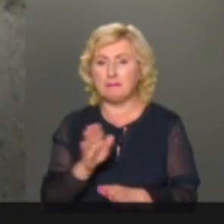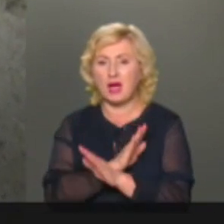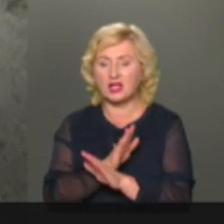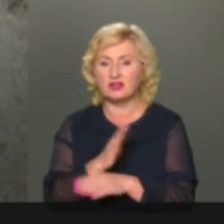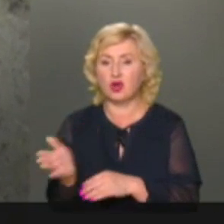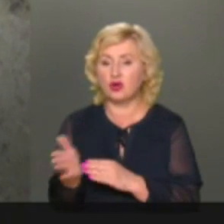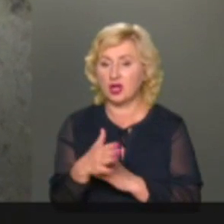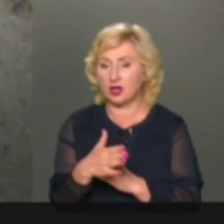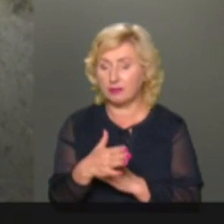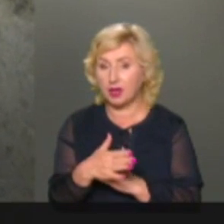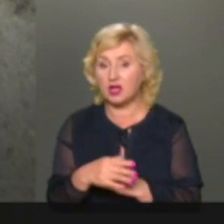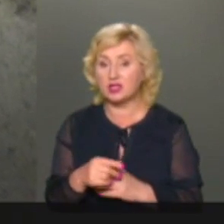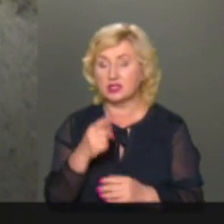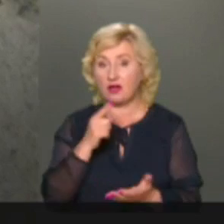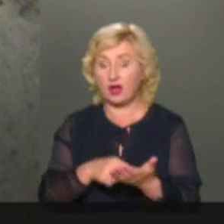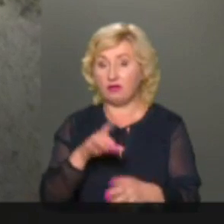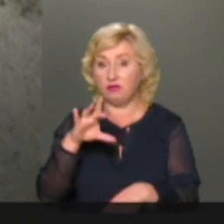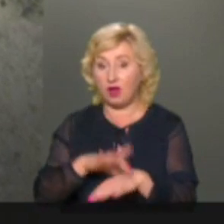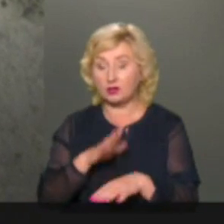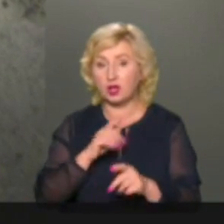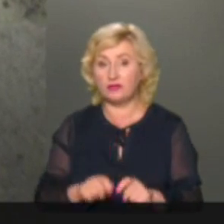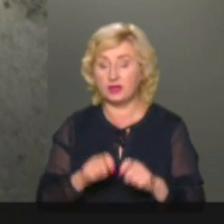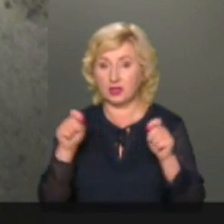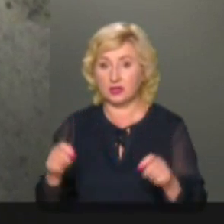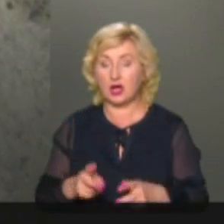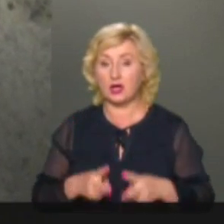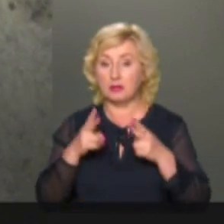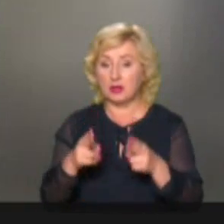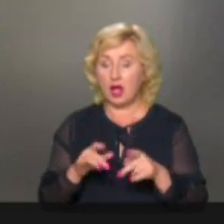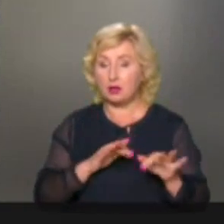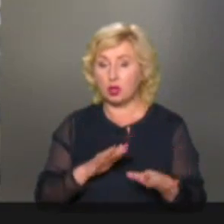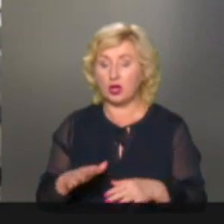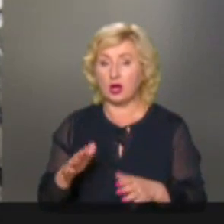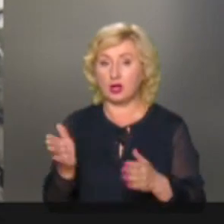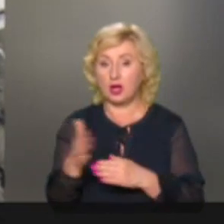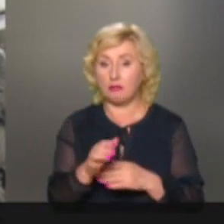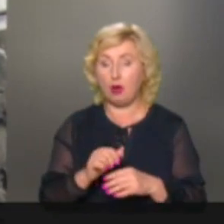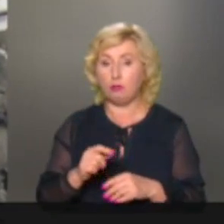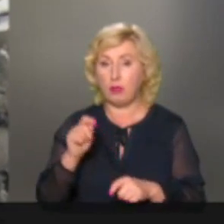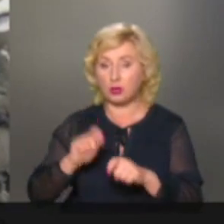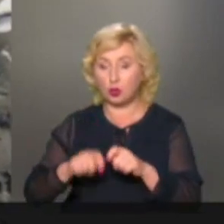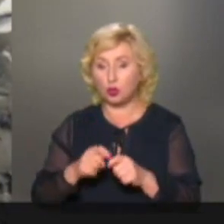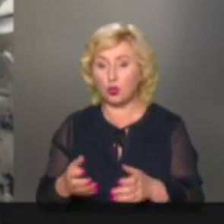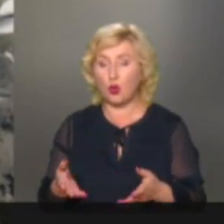поблизу Батурина. За вказаним фактом було відкрите кримінальне провадження, а рибоохоронні патрулі тоді утилізували мертву рибу.